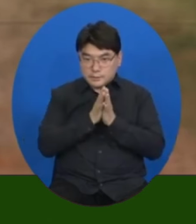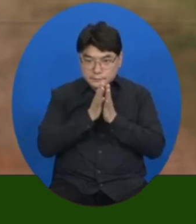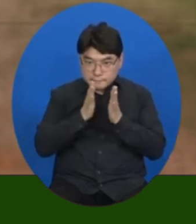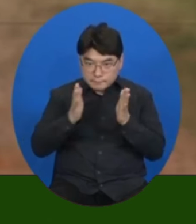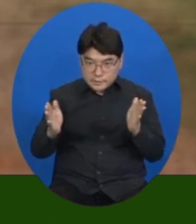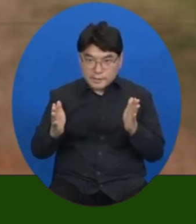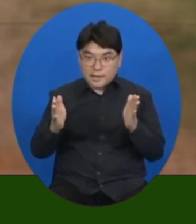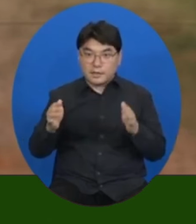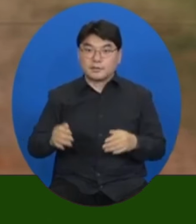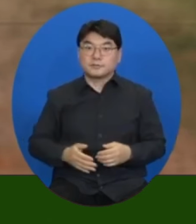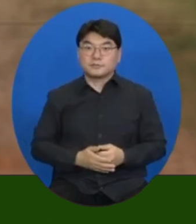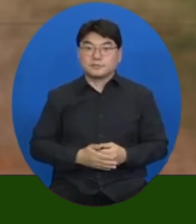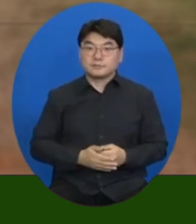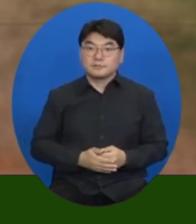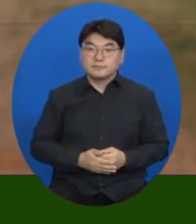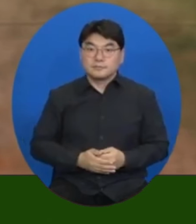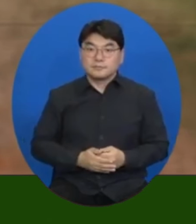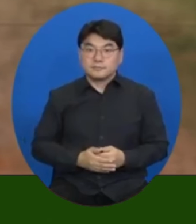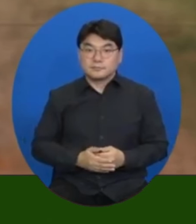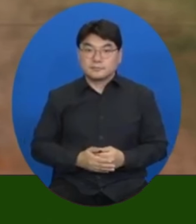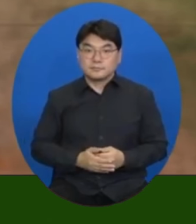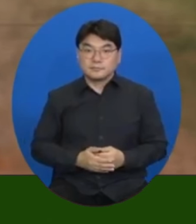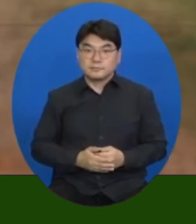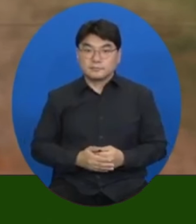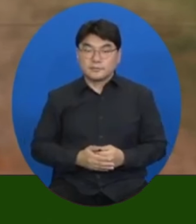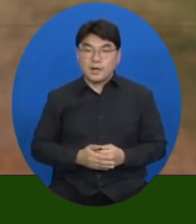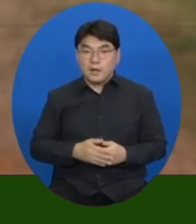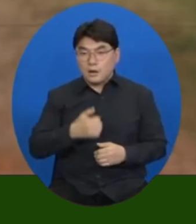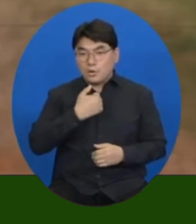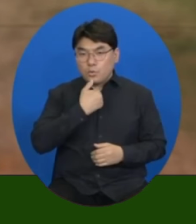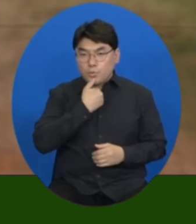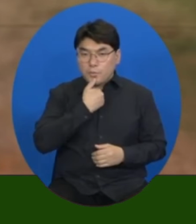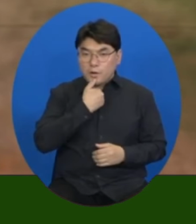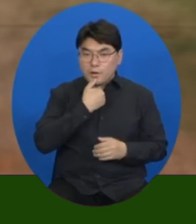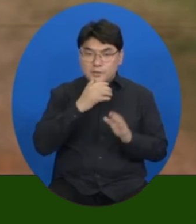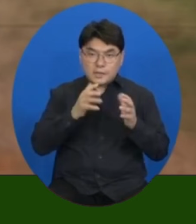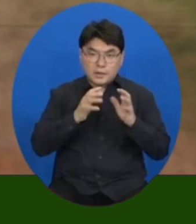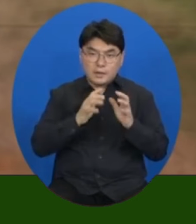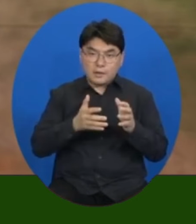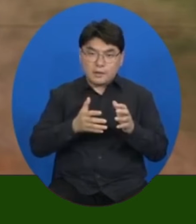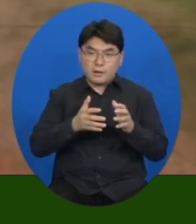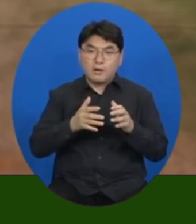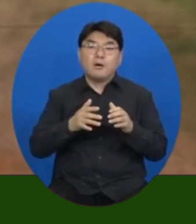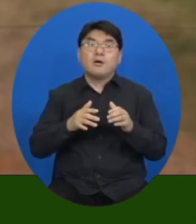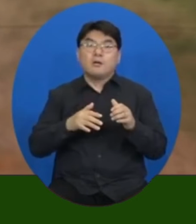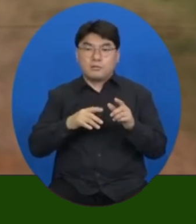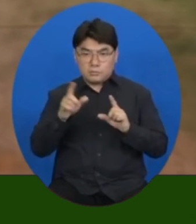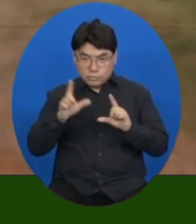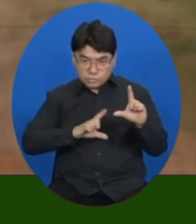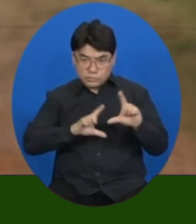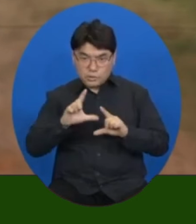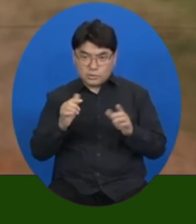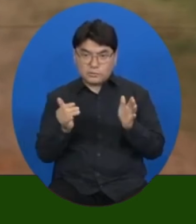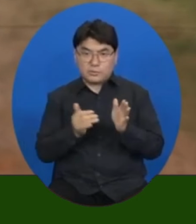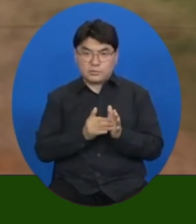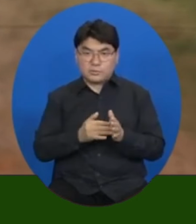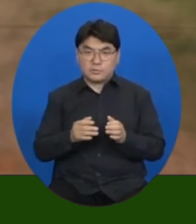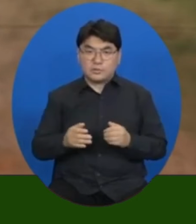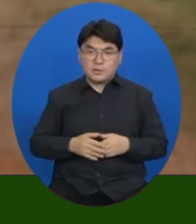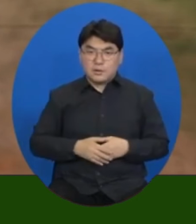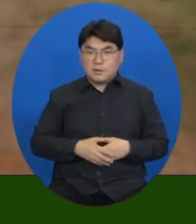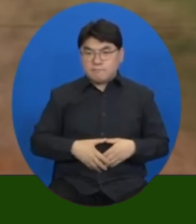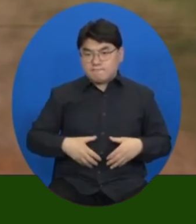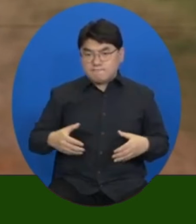되는 거예요 어 이것이 바로 로마 제국의 상황이었습니다 타입을 하지 않았어요 결국에는 그것을 만약에